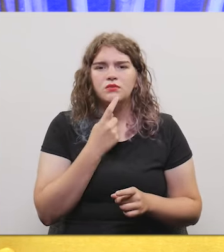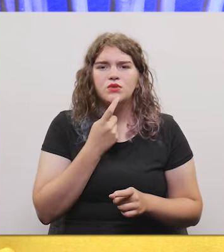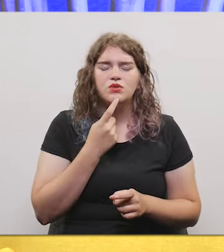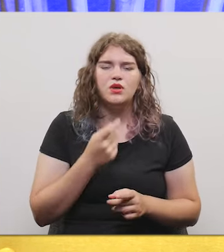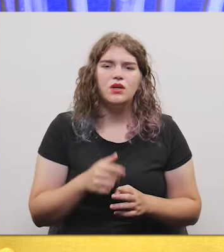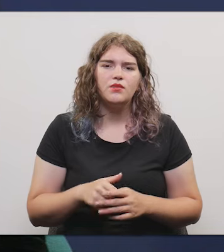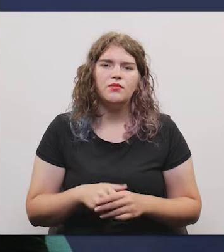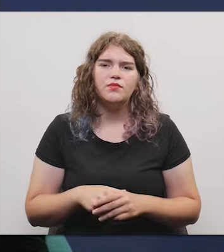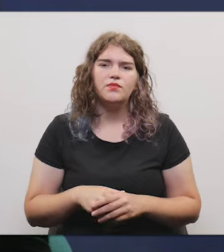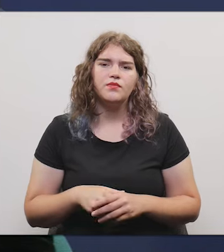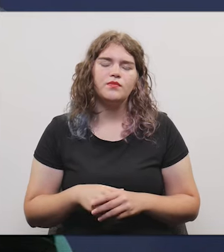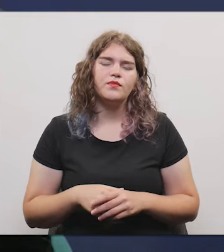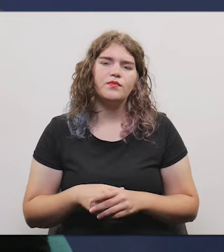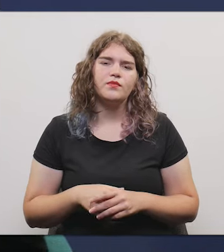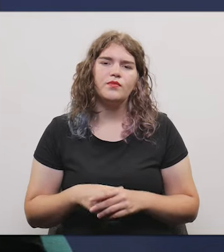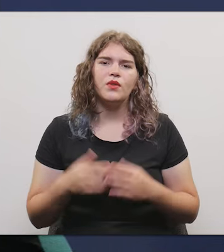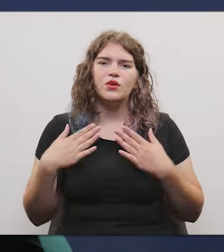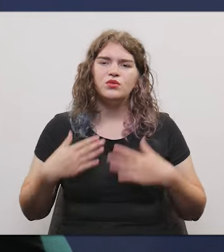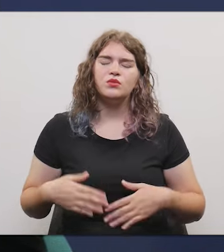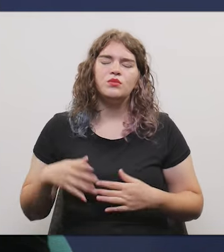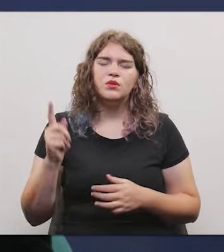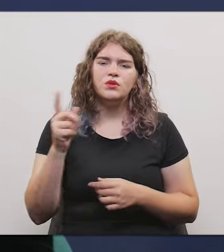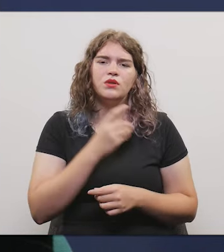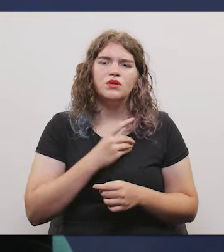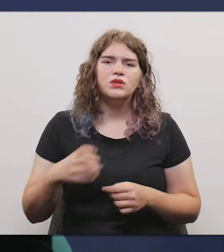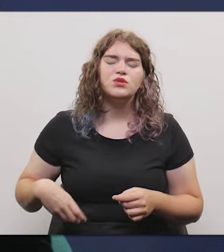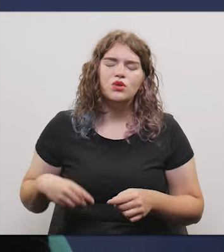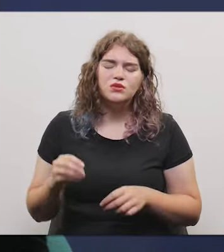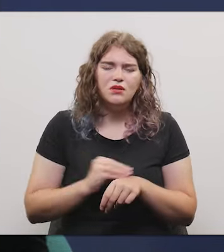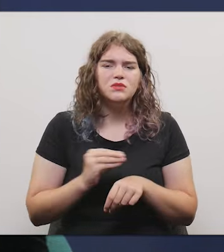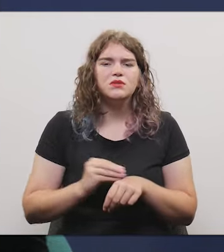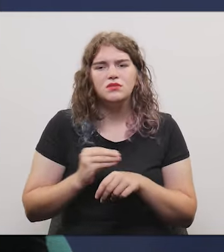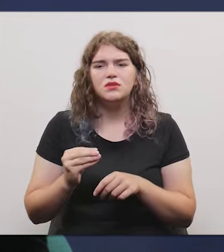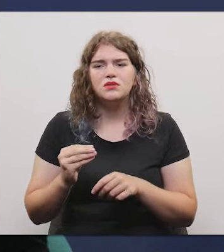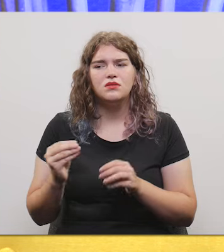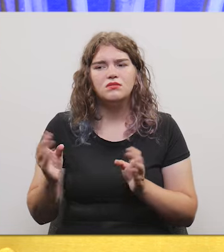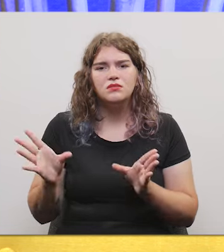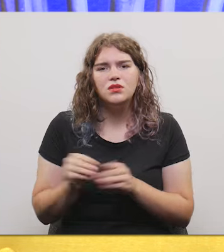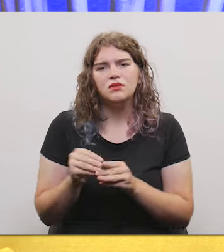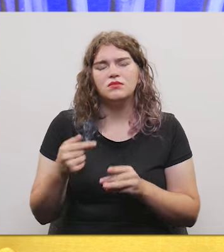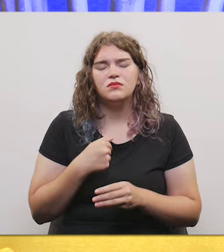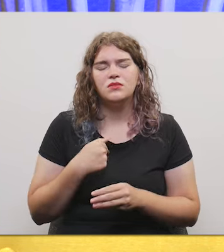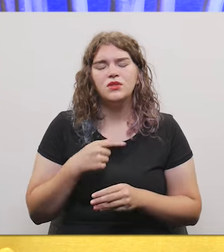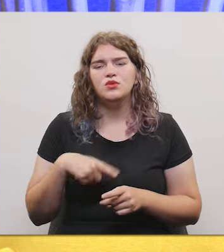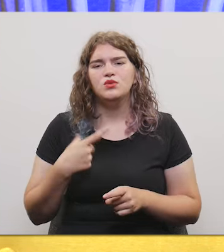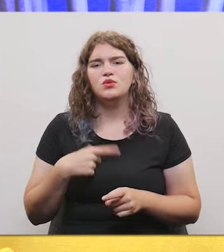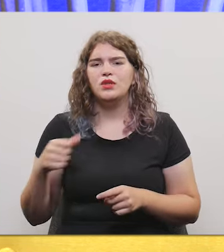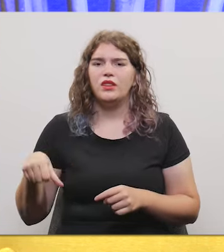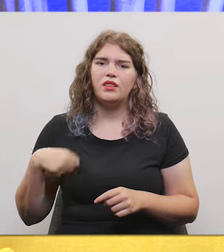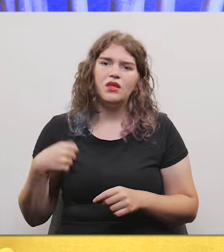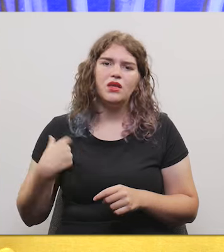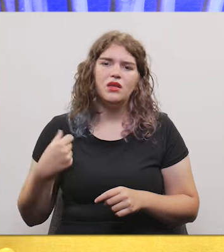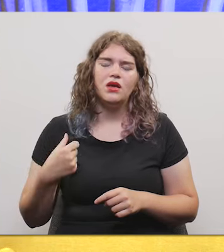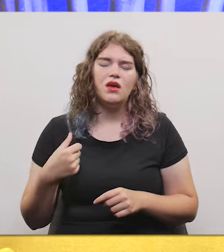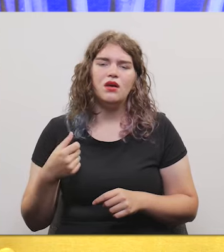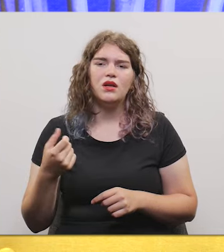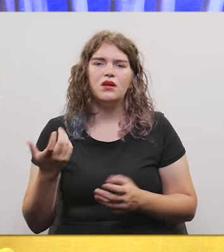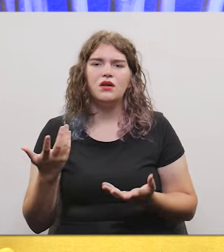venit în Timișoara. Trupul lui Hristos. Așa-i. Așa, și poate sunt